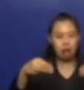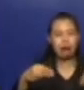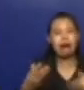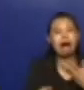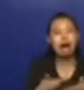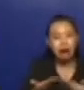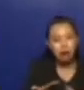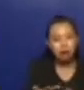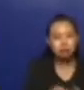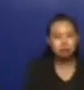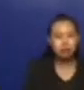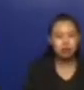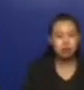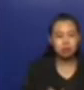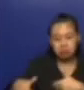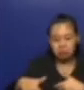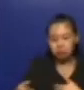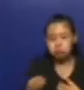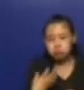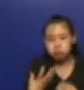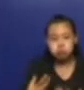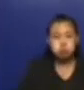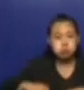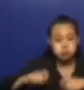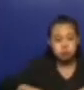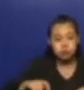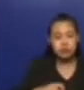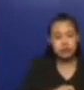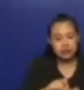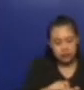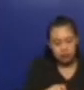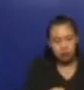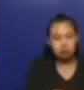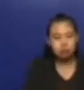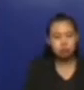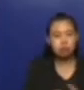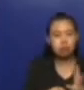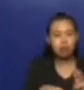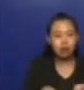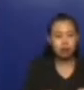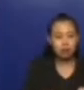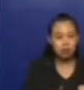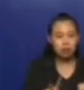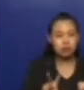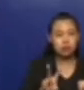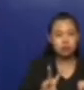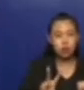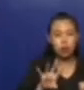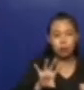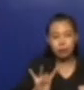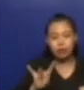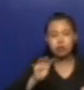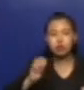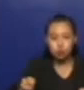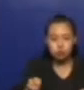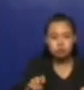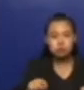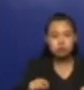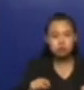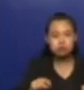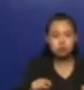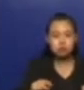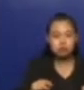ประชามติแต่ที่ว่าจะเขียนไว้ในรัฐธรรมนูญมาตรา280จะเลยเพราะมันมี